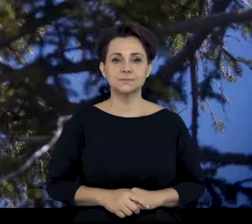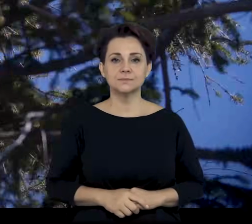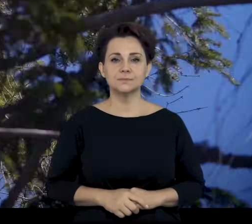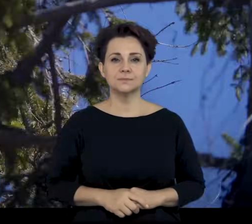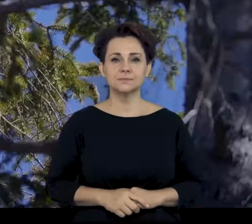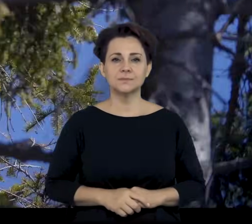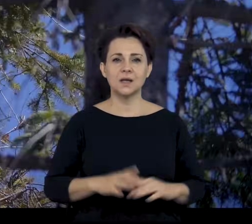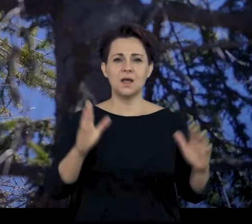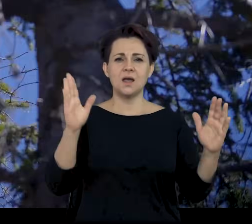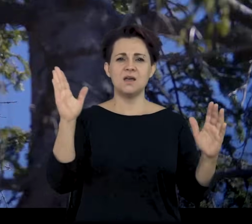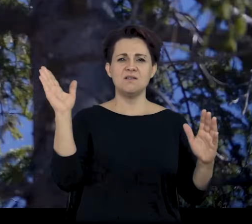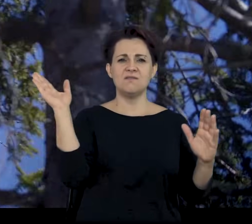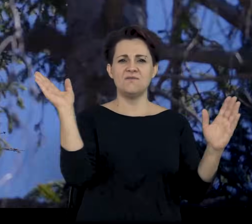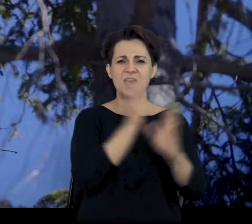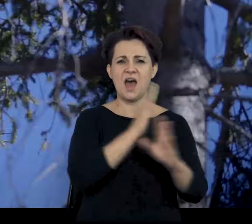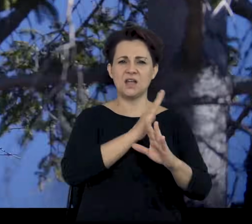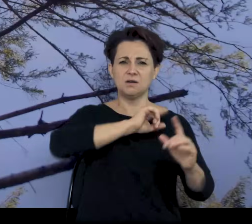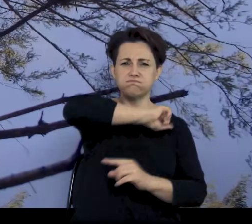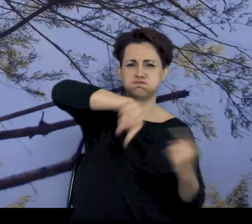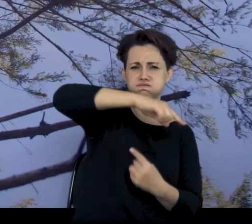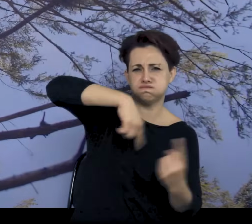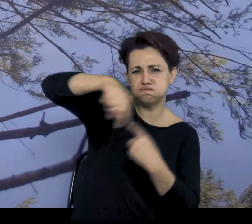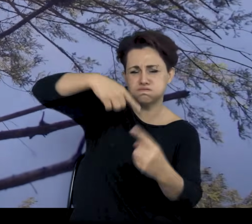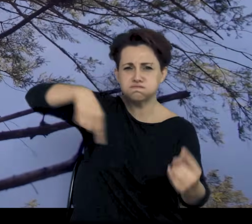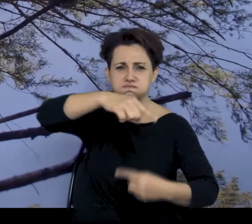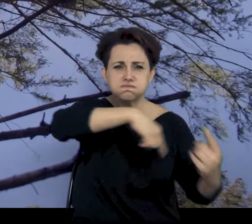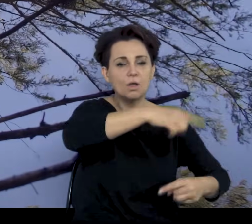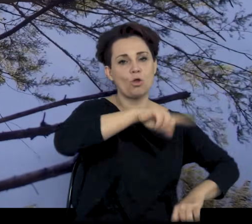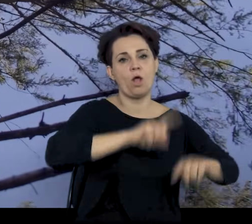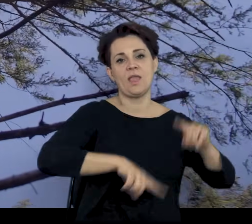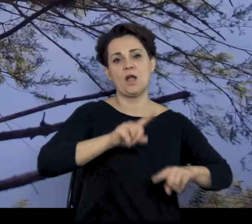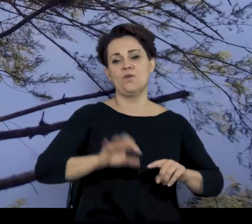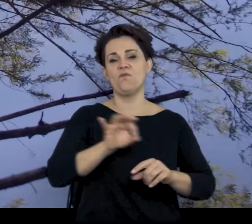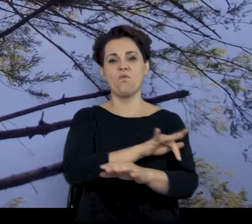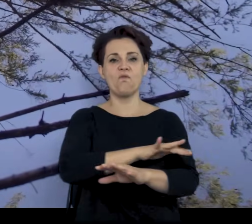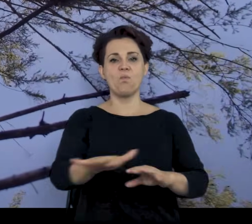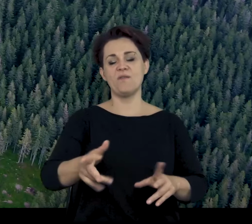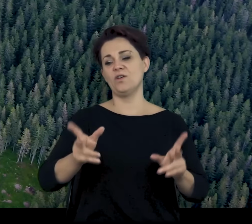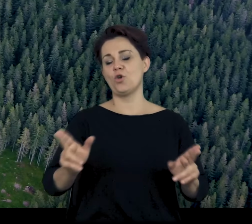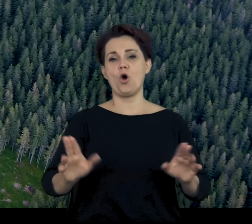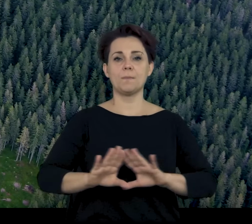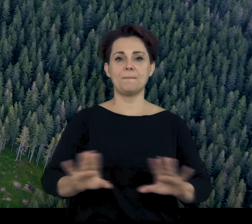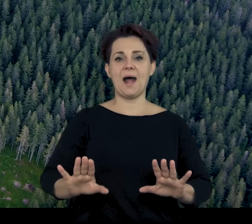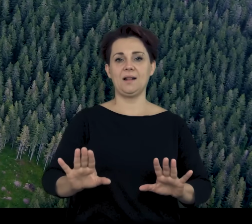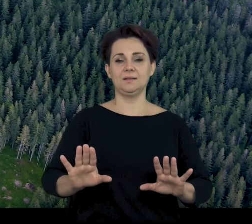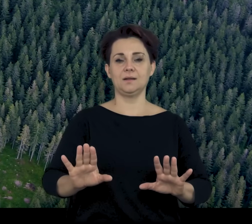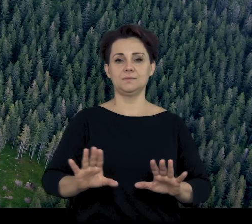Huragany i wichury są jednym ze stałych naturalnych czynników kształtujących górskie ekosystemy leśne.